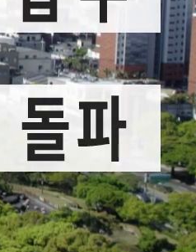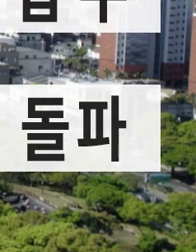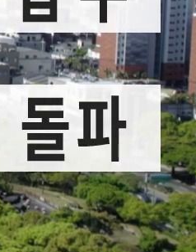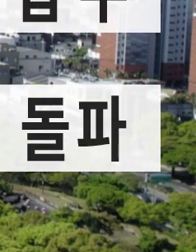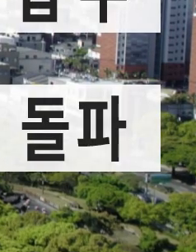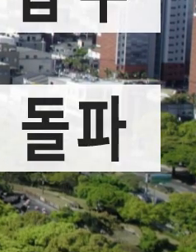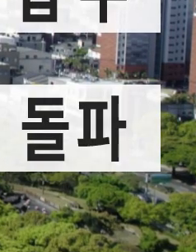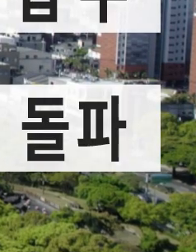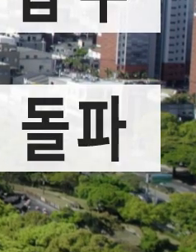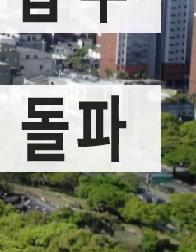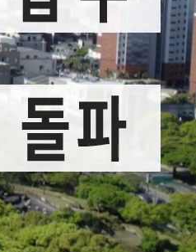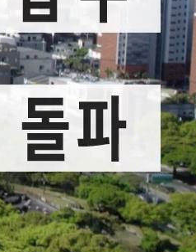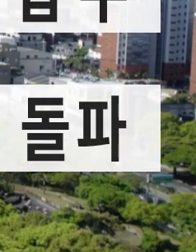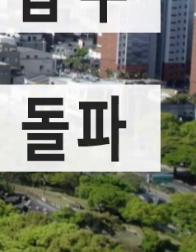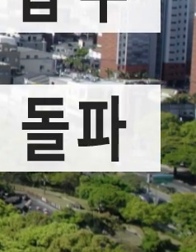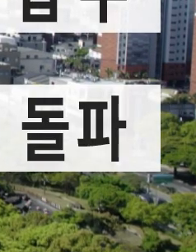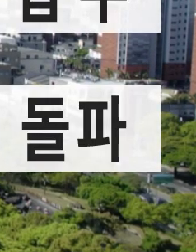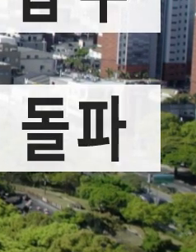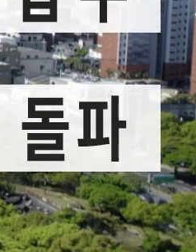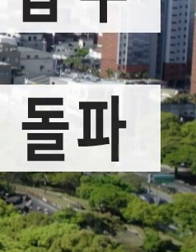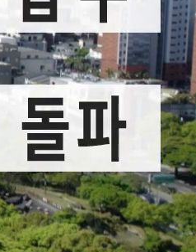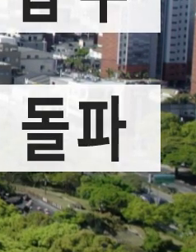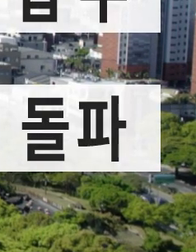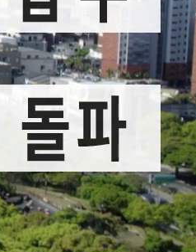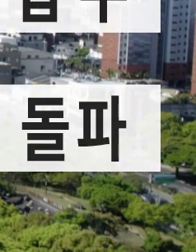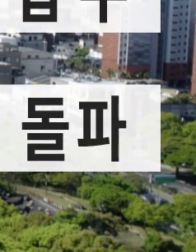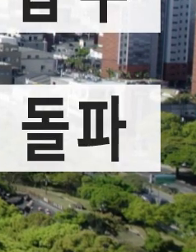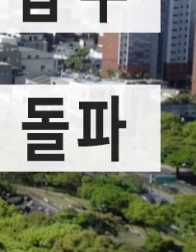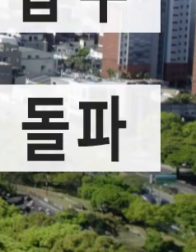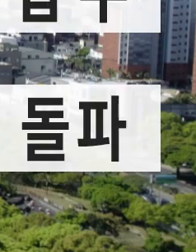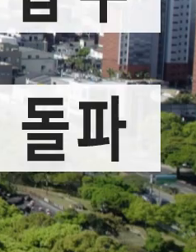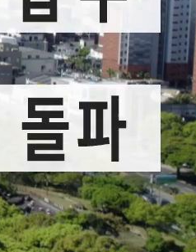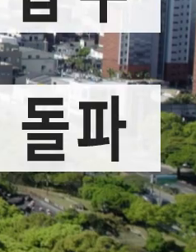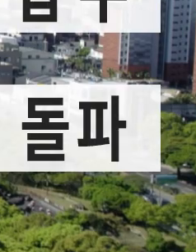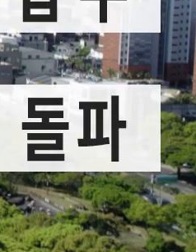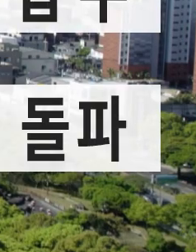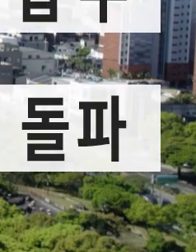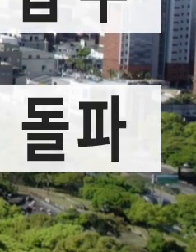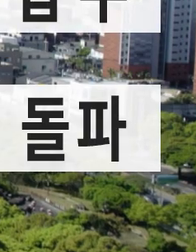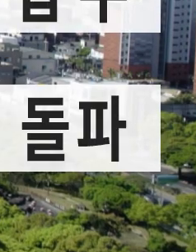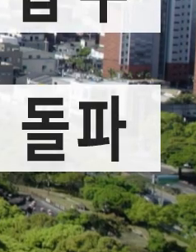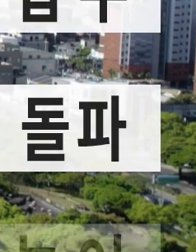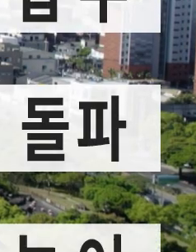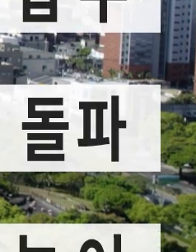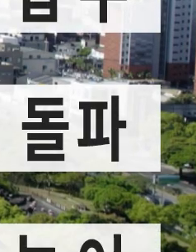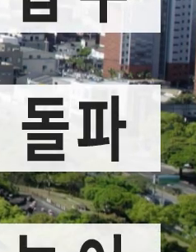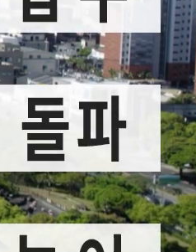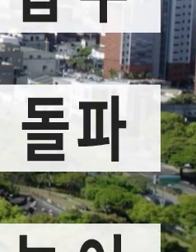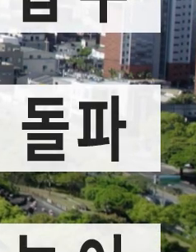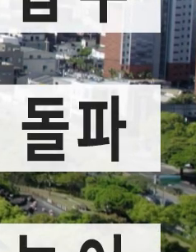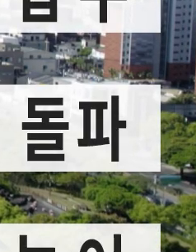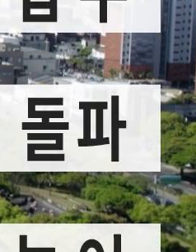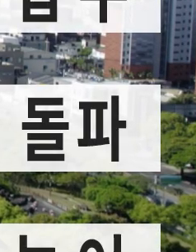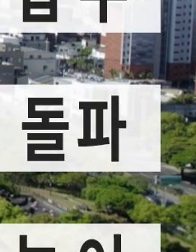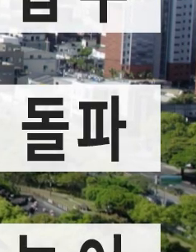건을 돌파하며 도민과 관광객의 신뢰받는 소통창구로 자리매김했습니다.